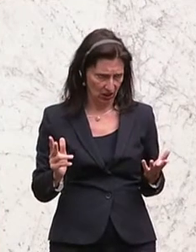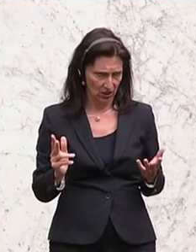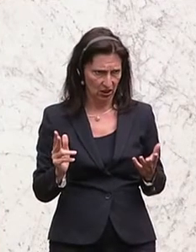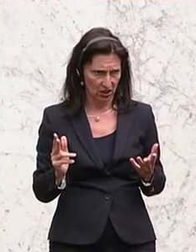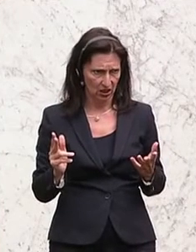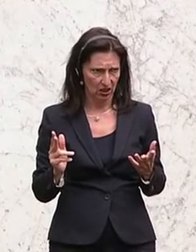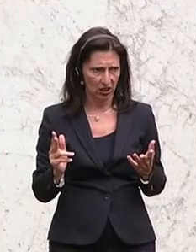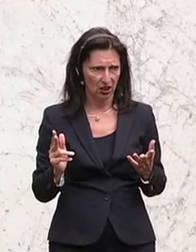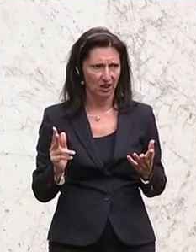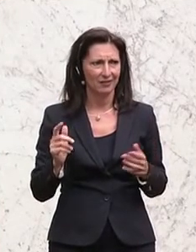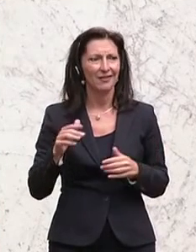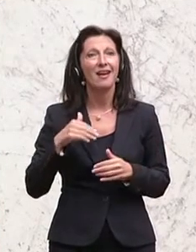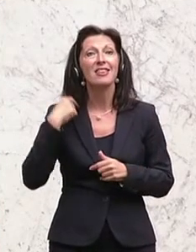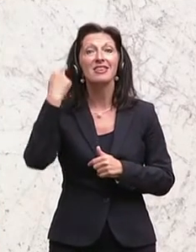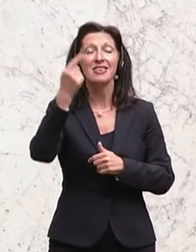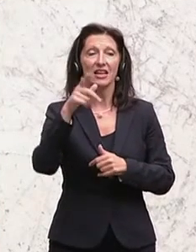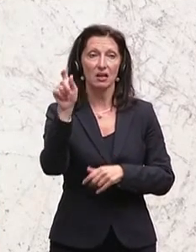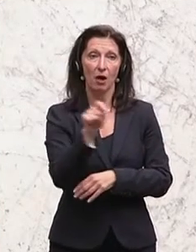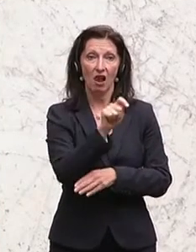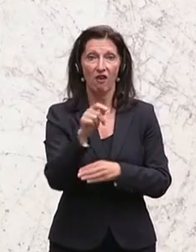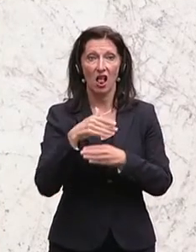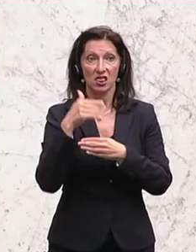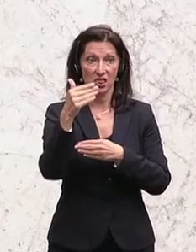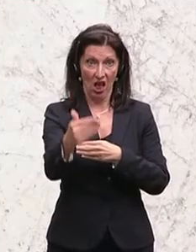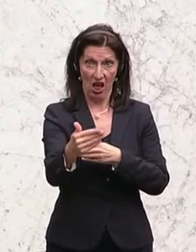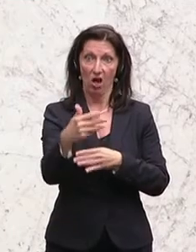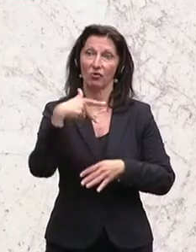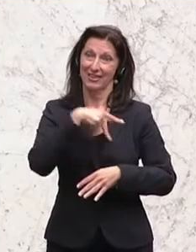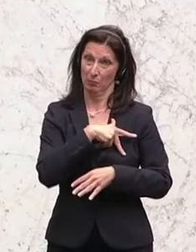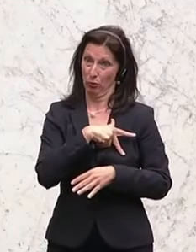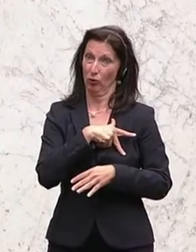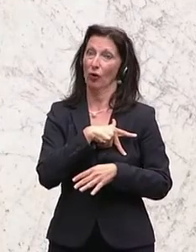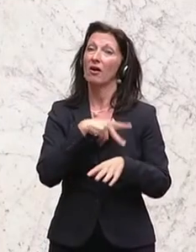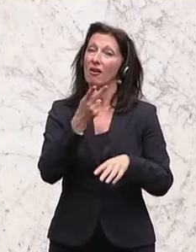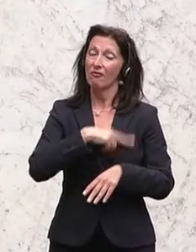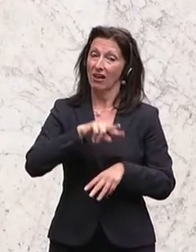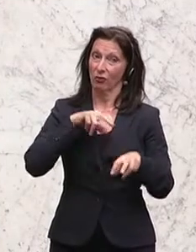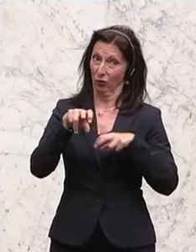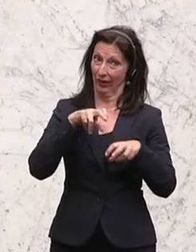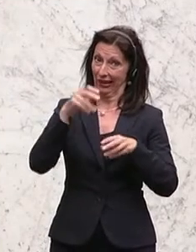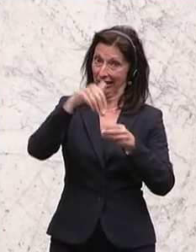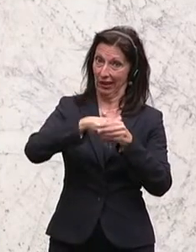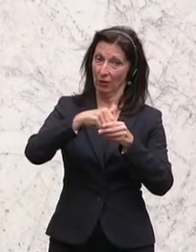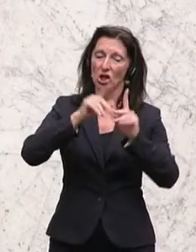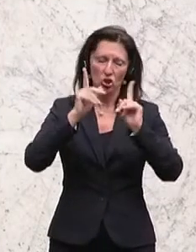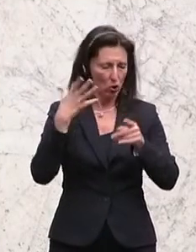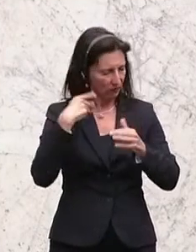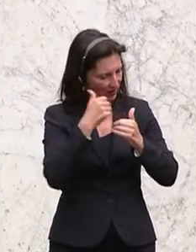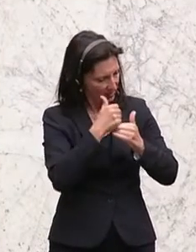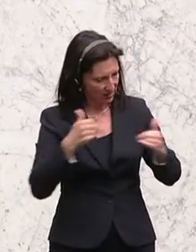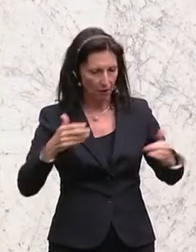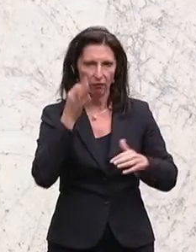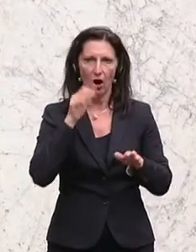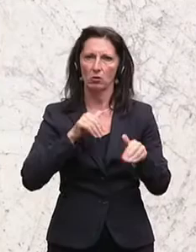nach allfälligen nächsten Wahlen, wenn wir in Regierungsverantwortung kommen, es wieder ein eigenständiges Frauenministerium gibt, mit